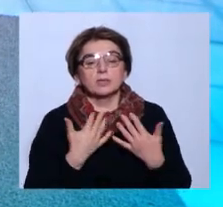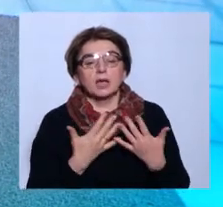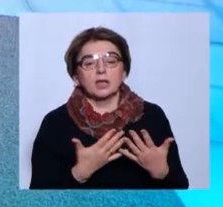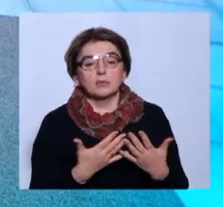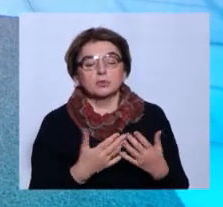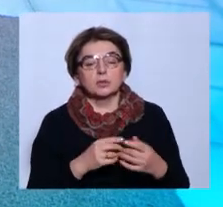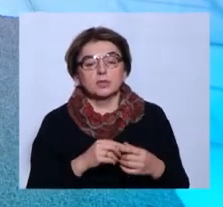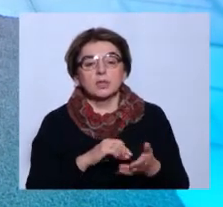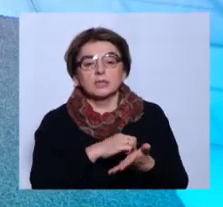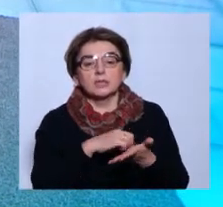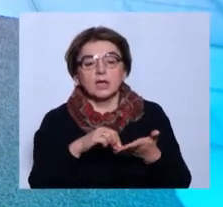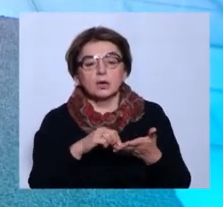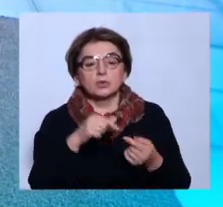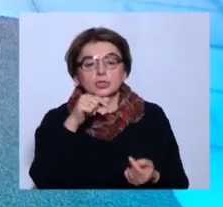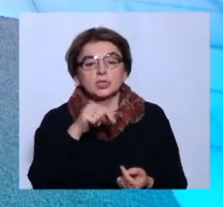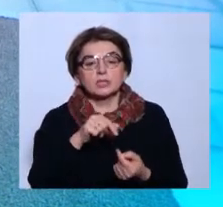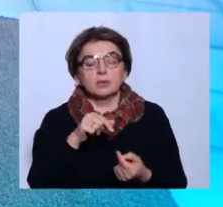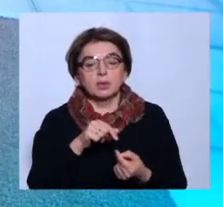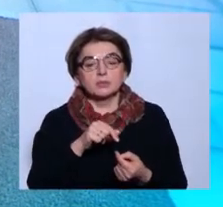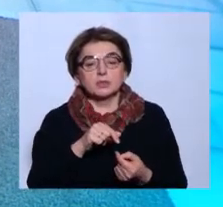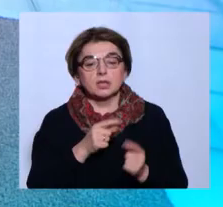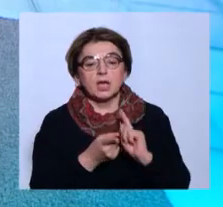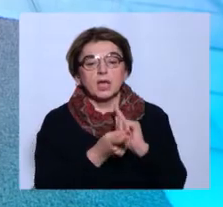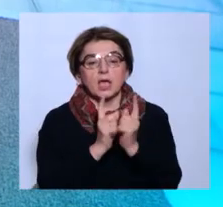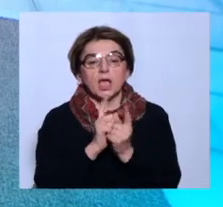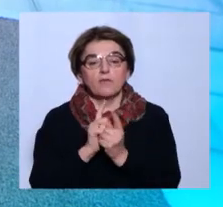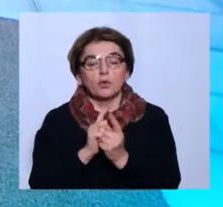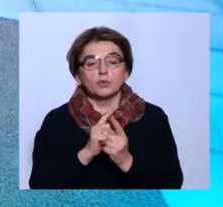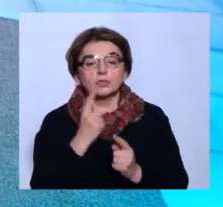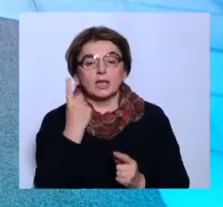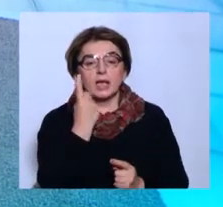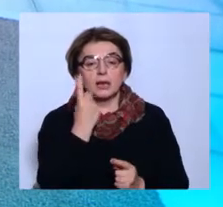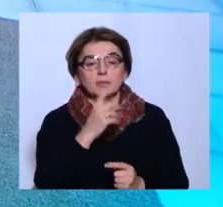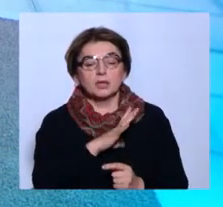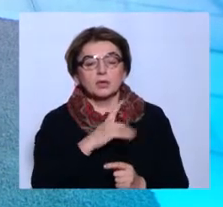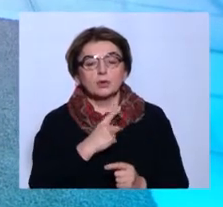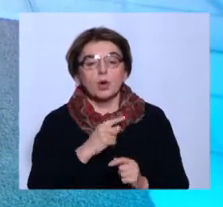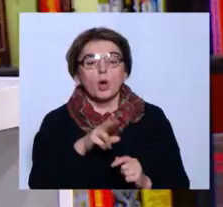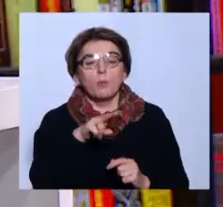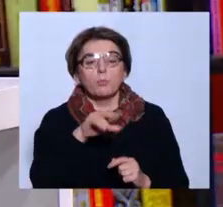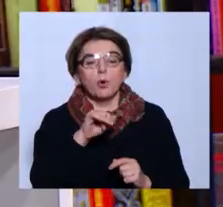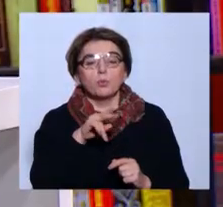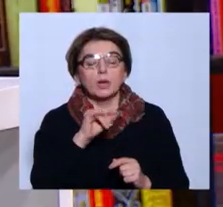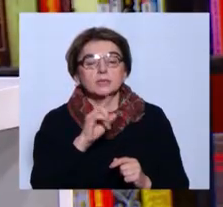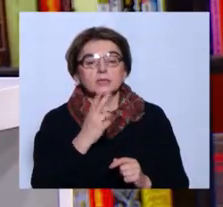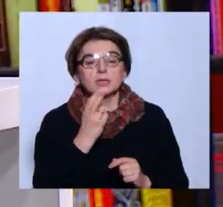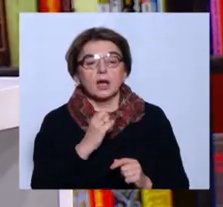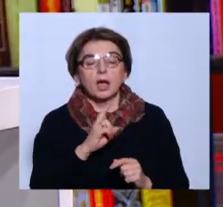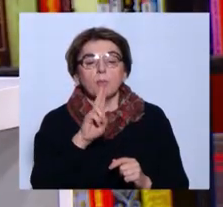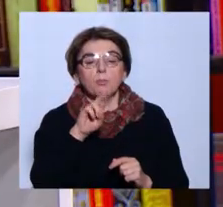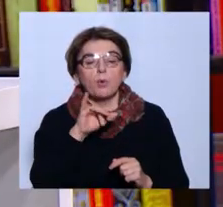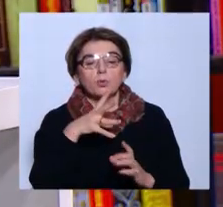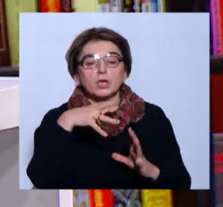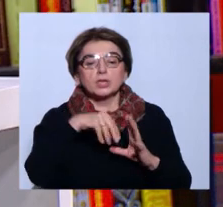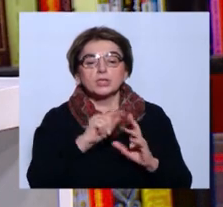სინთეზური თეორიის მიხედვით ევოლუციის ელემენტალურ ერთეულად ითვლება პოპულაცია. ანუ პოპულაციაში ხდება